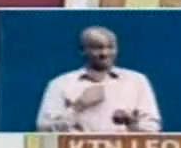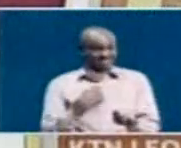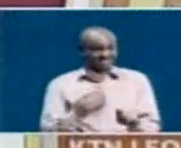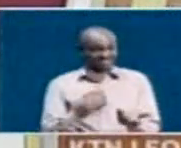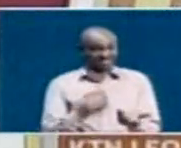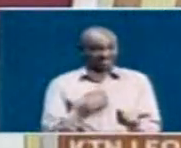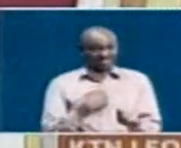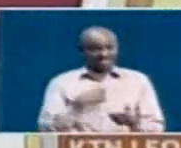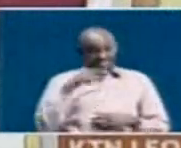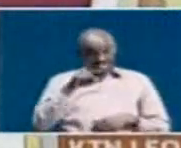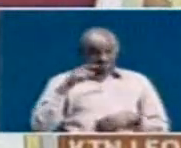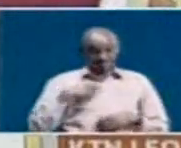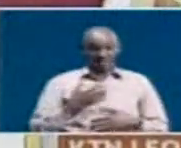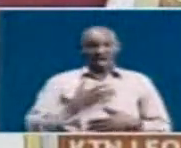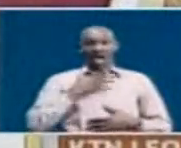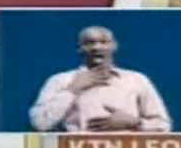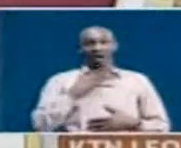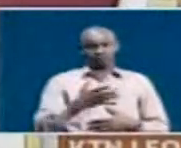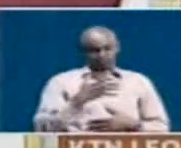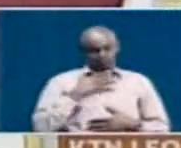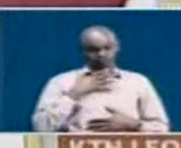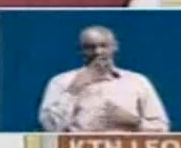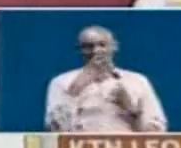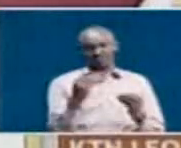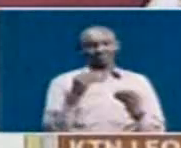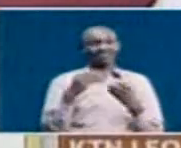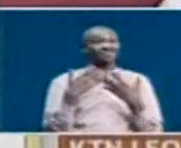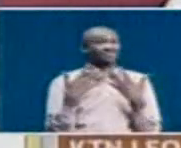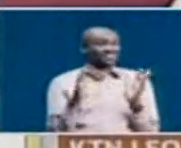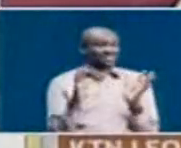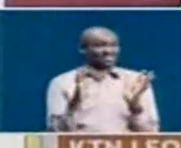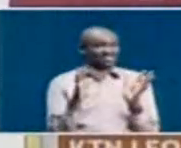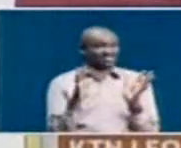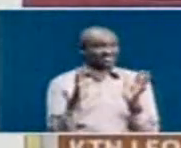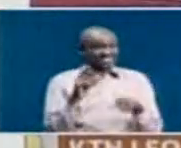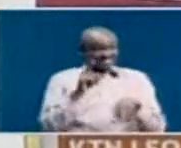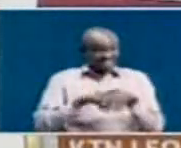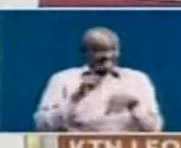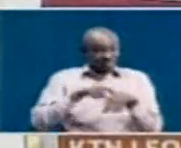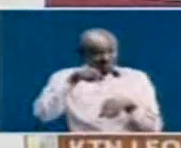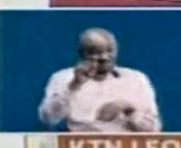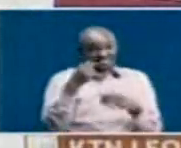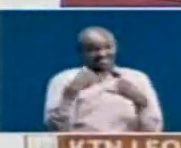anaponigusa, pumzi nazoumiza niishia kila